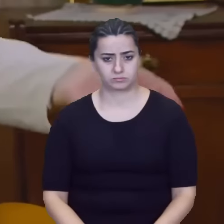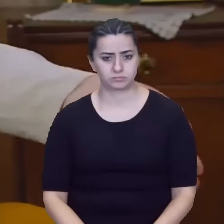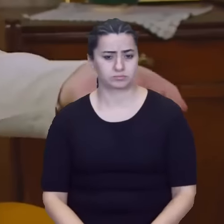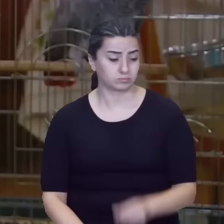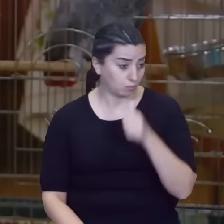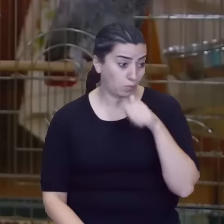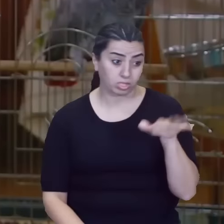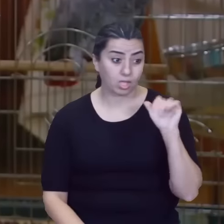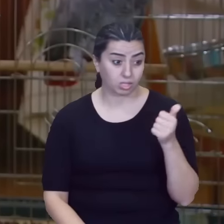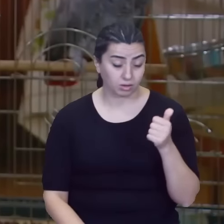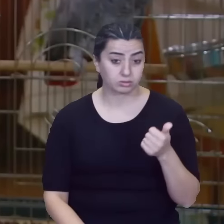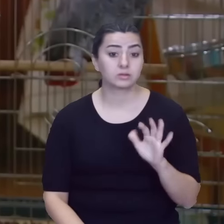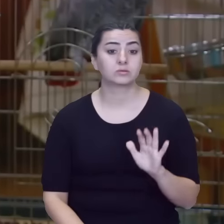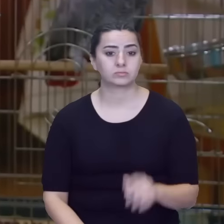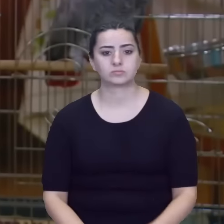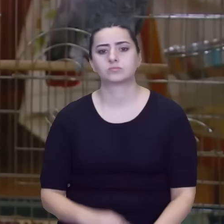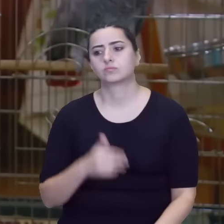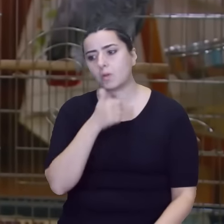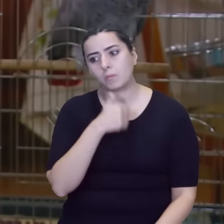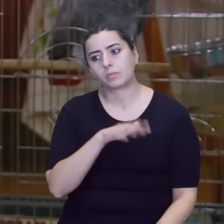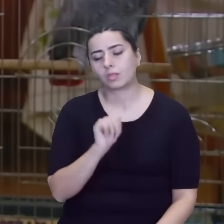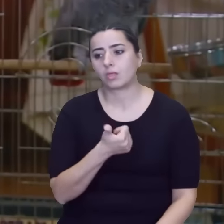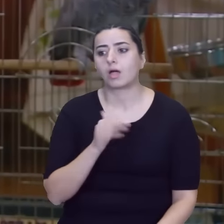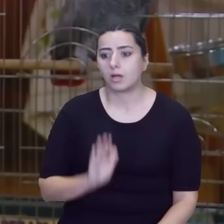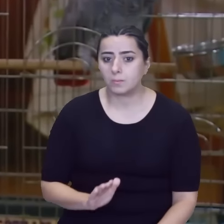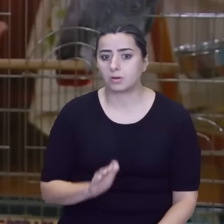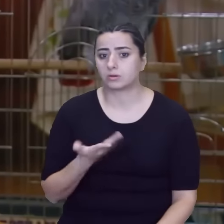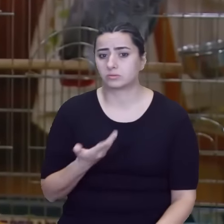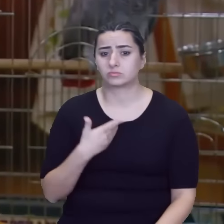Babandan kıymetli mi? Ya değil tabii, olur mu canım, ama